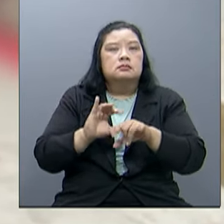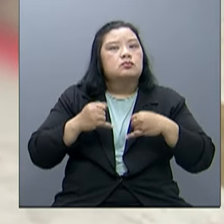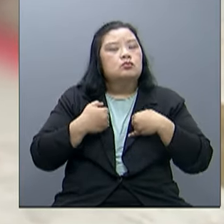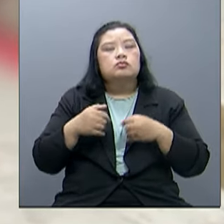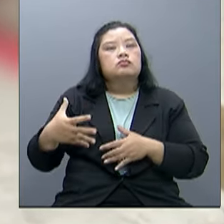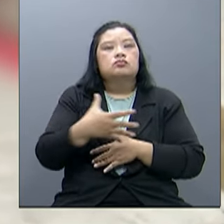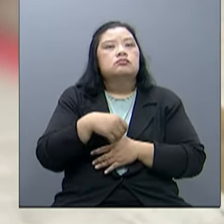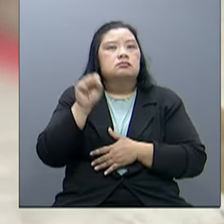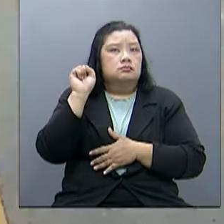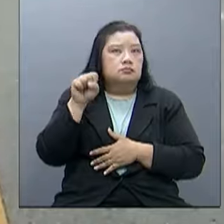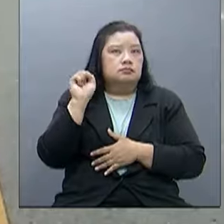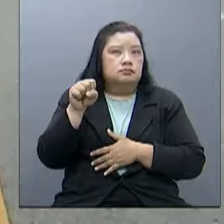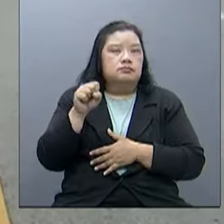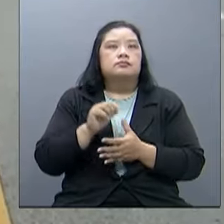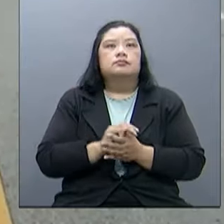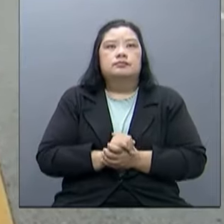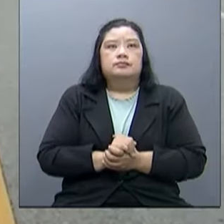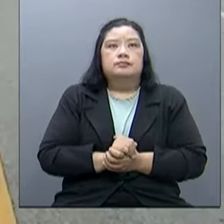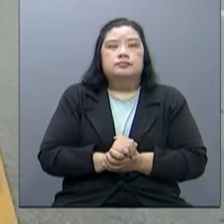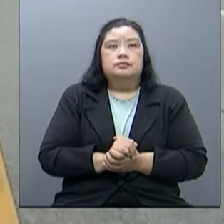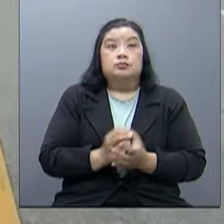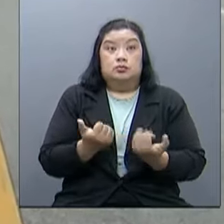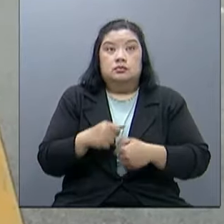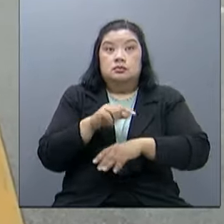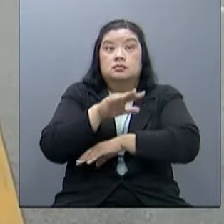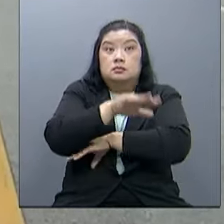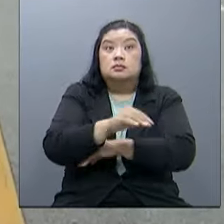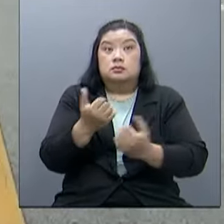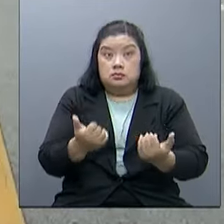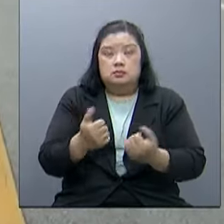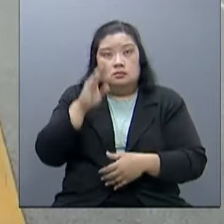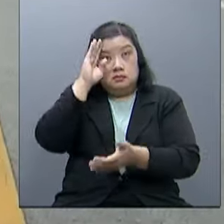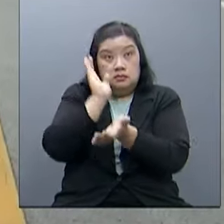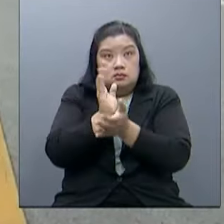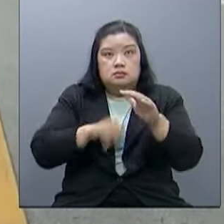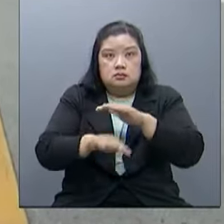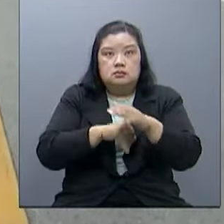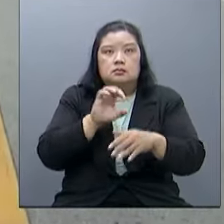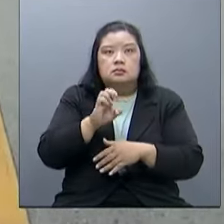เองค่ะ ช่วงสายวันนี้นะคะเจ้าหน้าที่จากกองพิสูจน์หลักฐานจะเข้าไปต